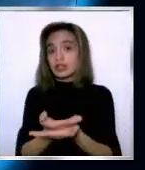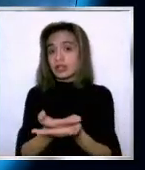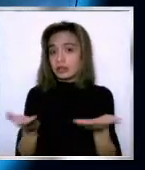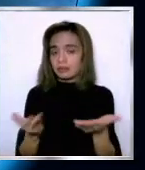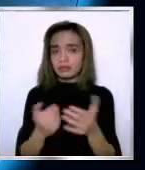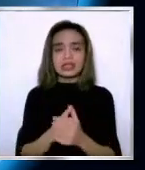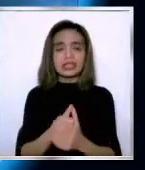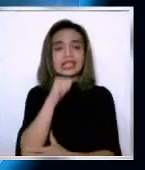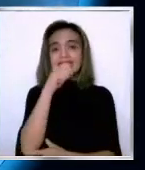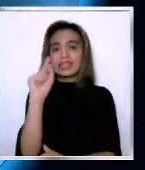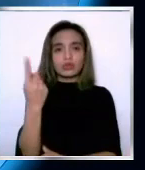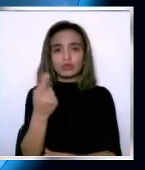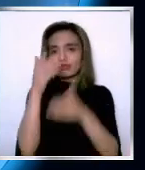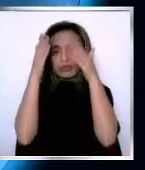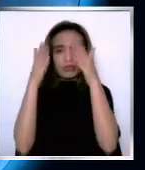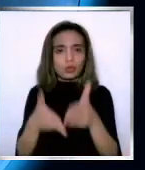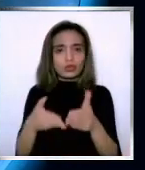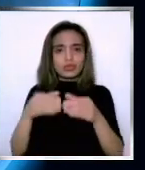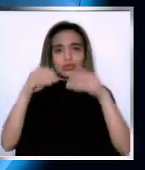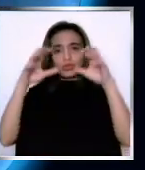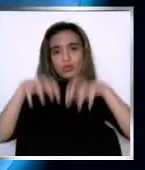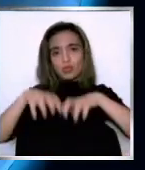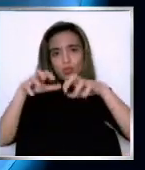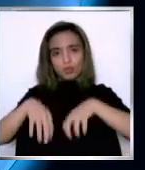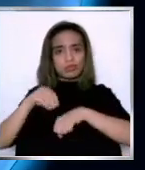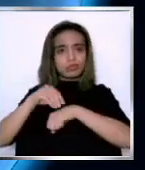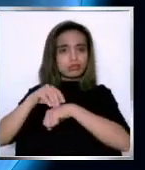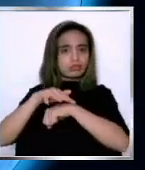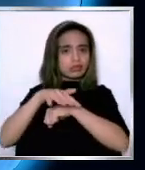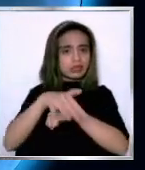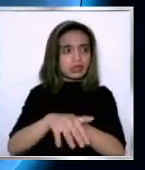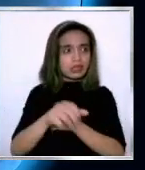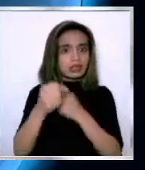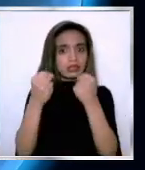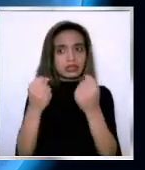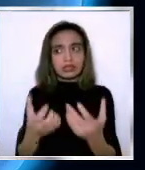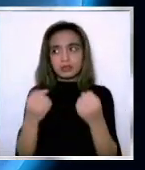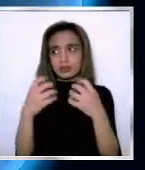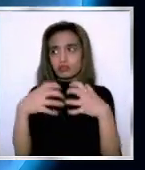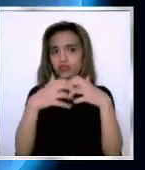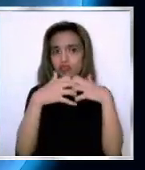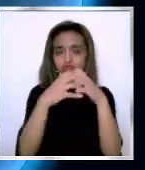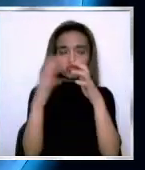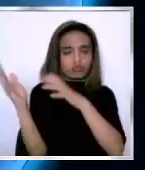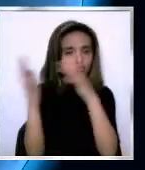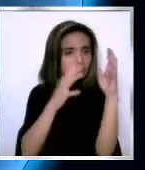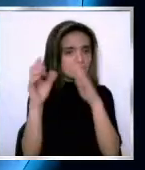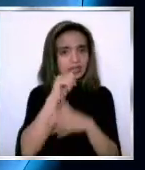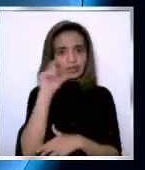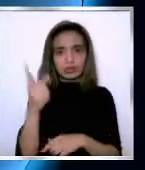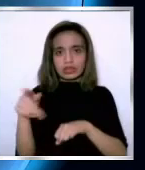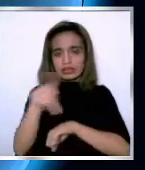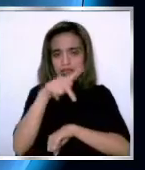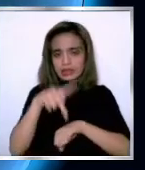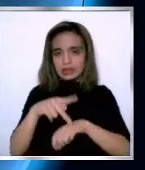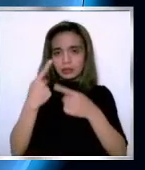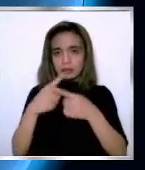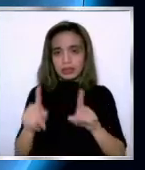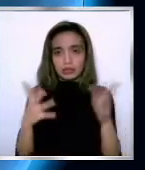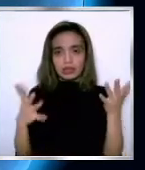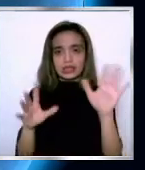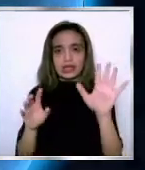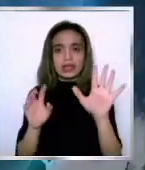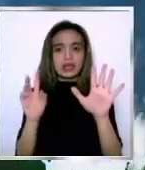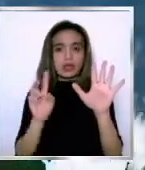La Niña ang nakakapekto sa dami ng nabubuong bagyo, hindi lang dito sa Pilipinas, kundi dito sa may Western Pacific Ocean. Isa sa